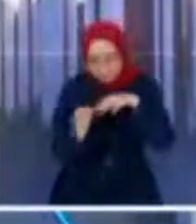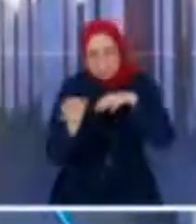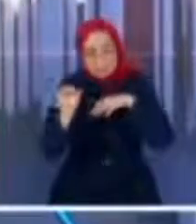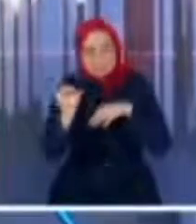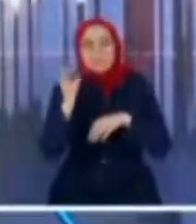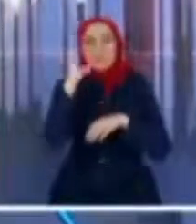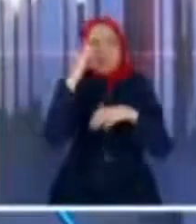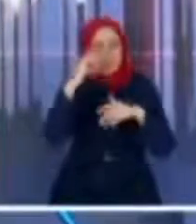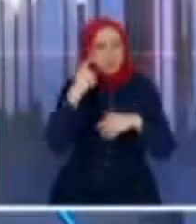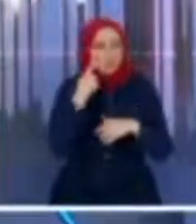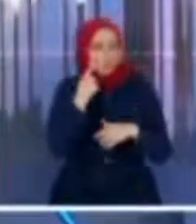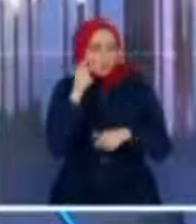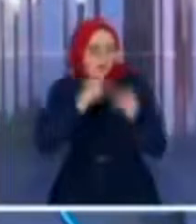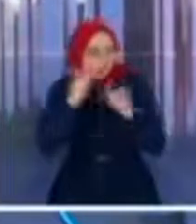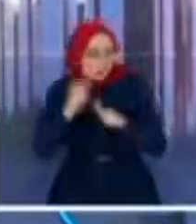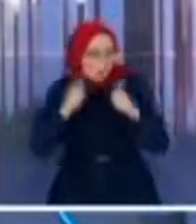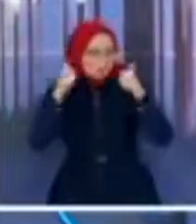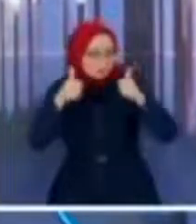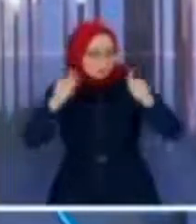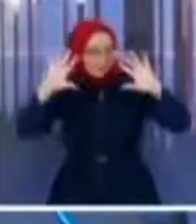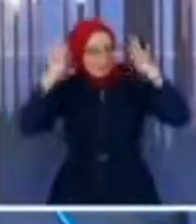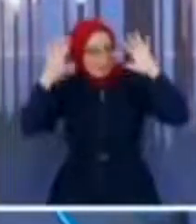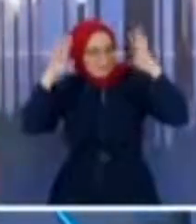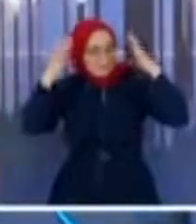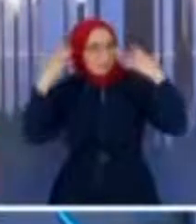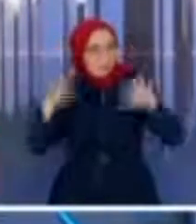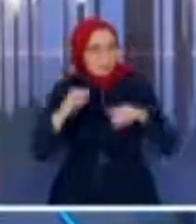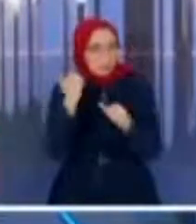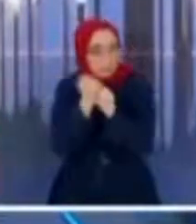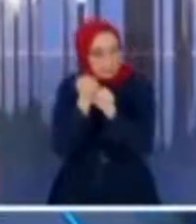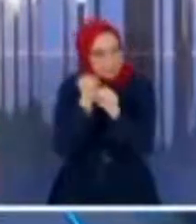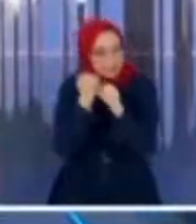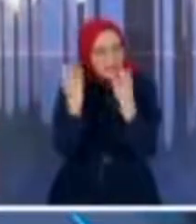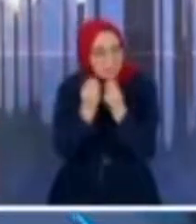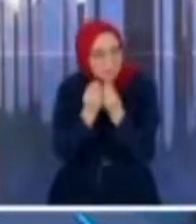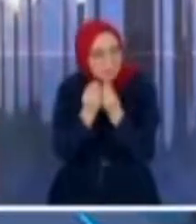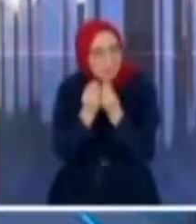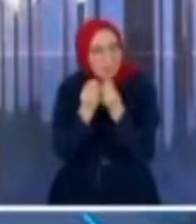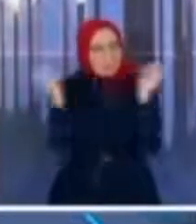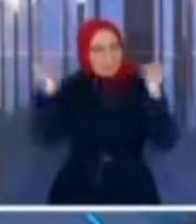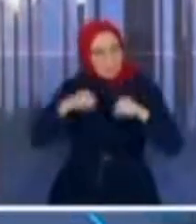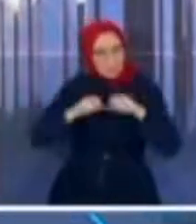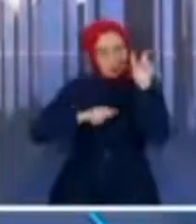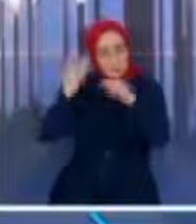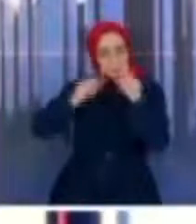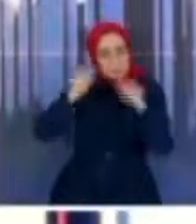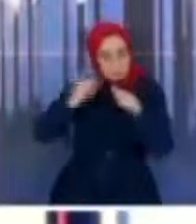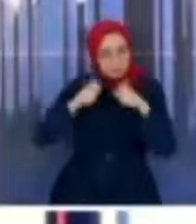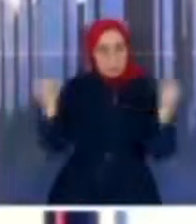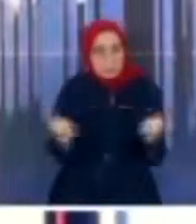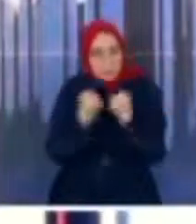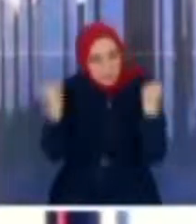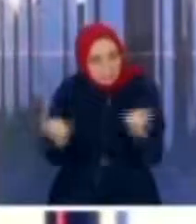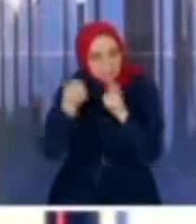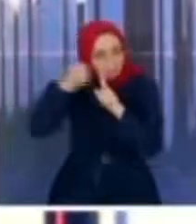أنه عاونتنا في نسميه نحن لي بين بوينت في لي زاكتيفيتي نتاع البليدوايي،